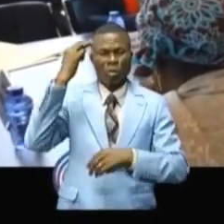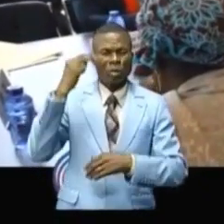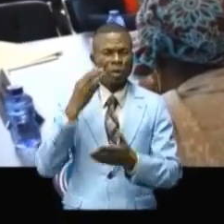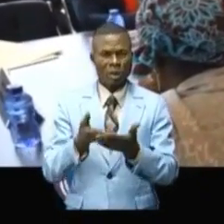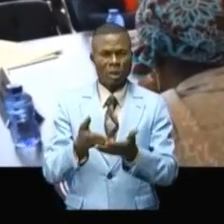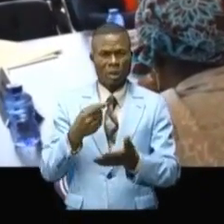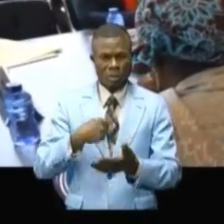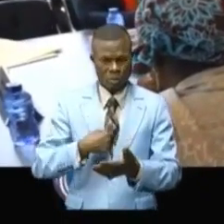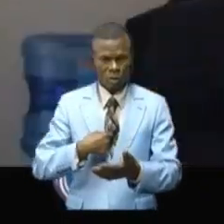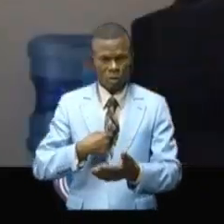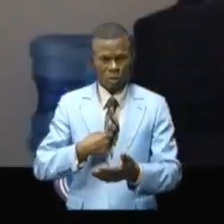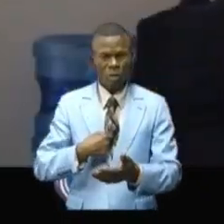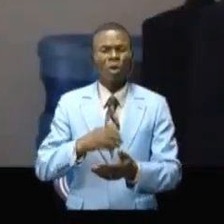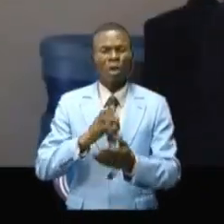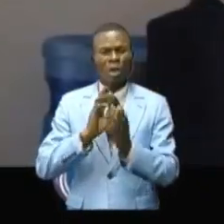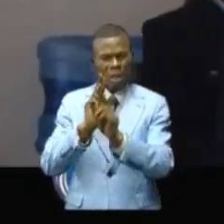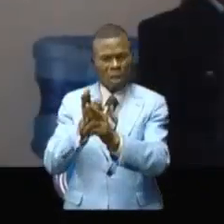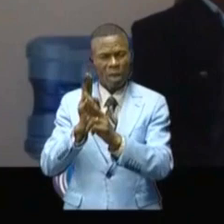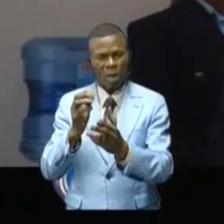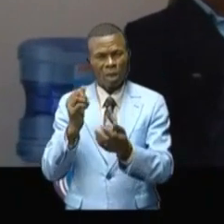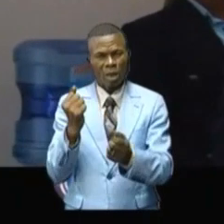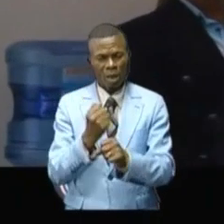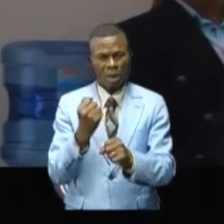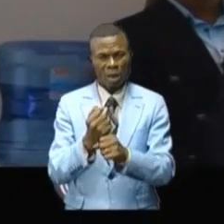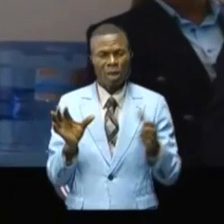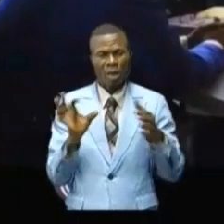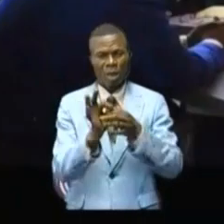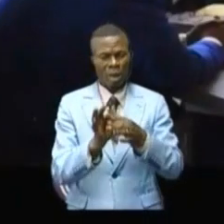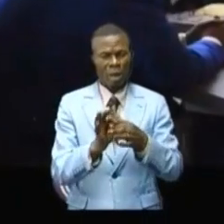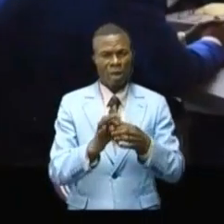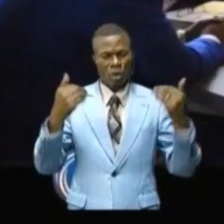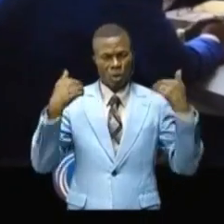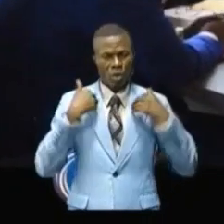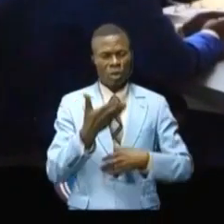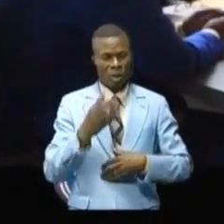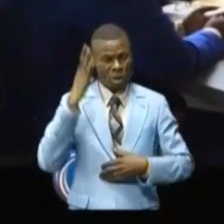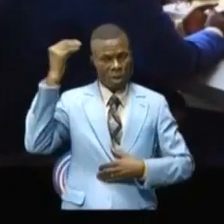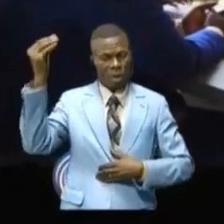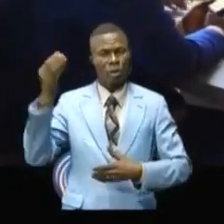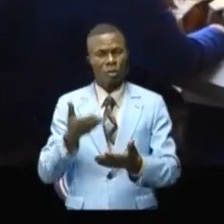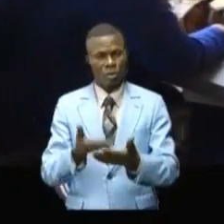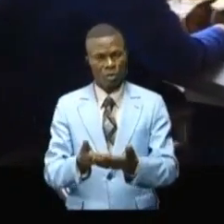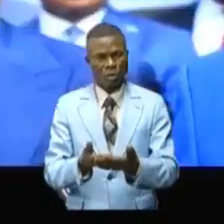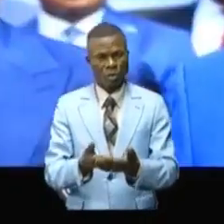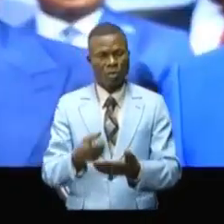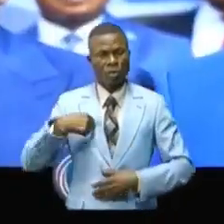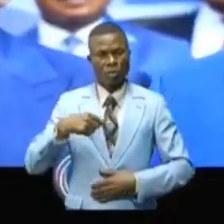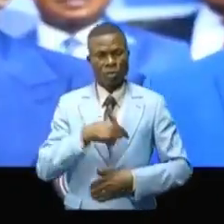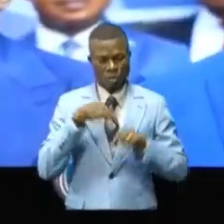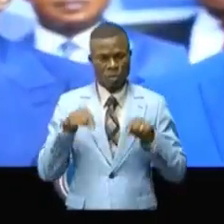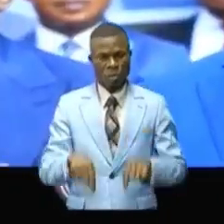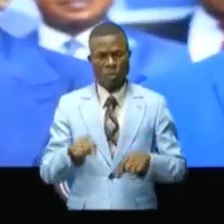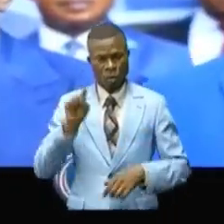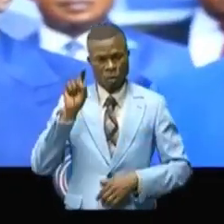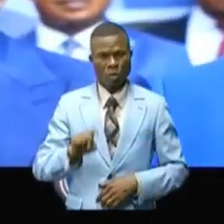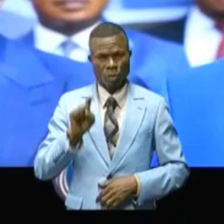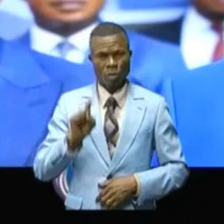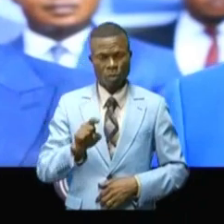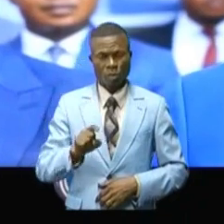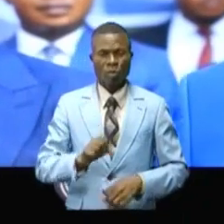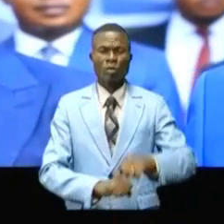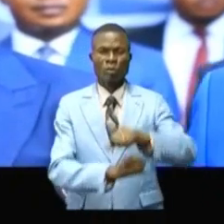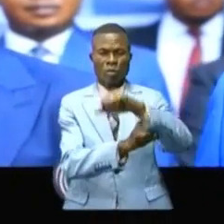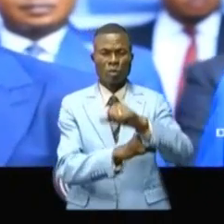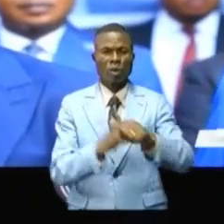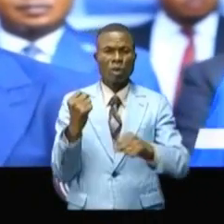des lieux, essayer d'être en communion avec les collaborateurs. Il y a de l'espoir. C'est à nous maintenant de pouvoir accompagner